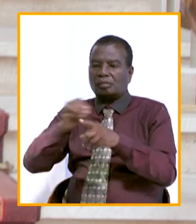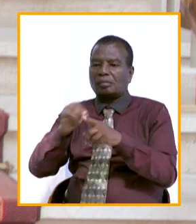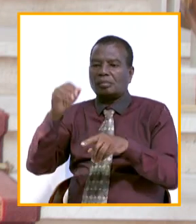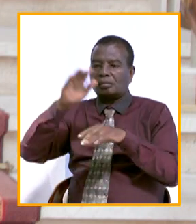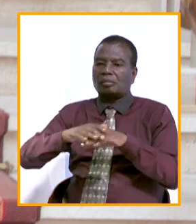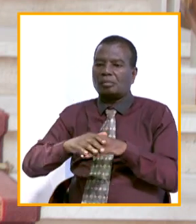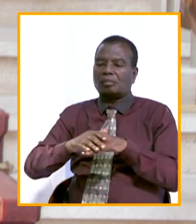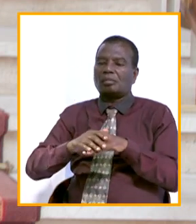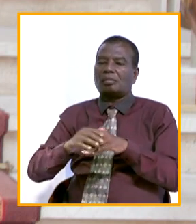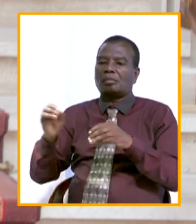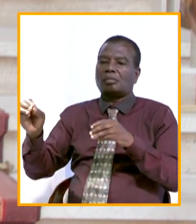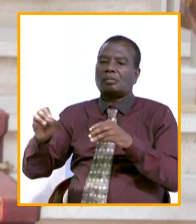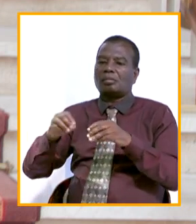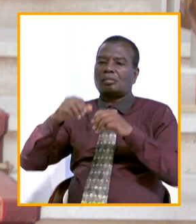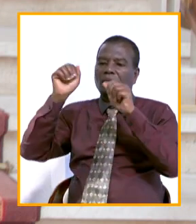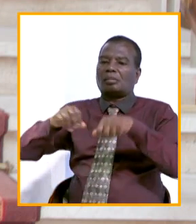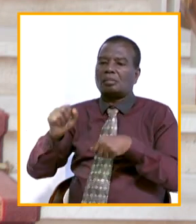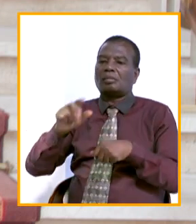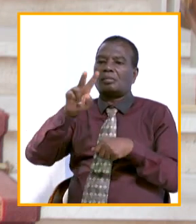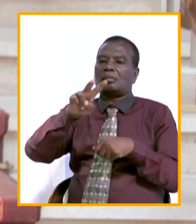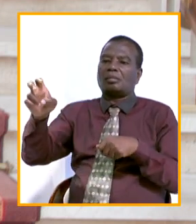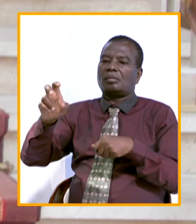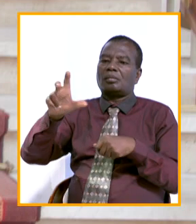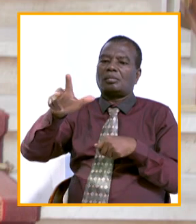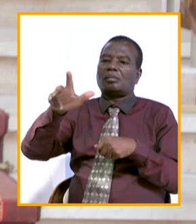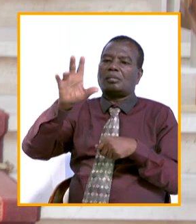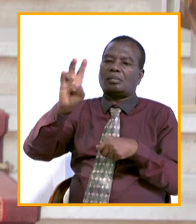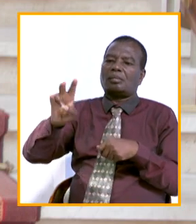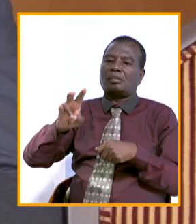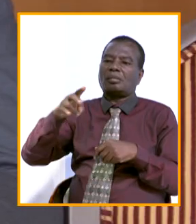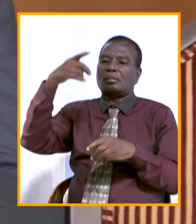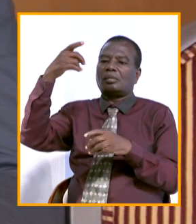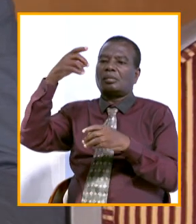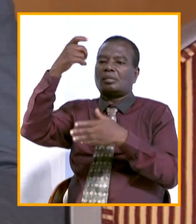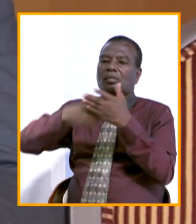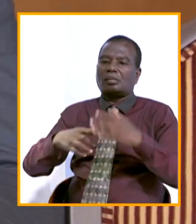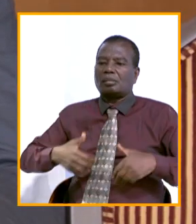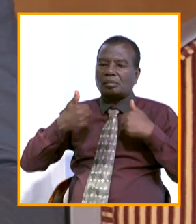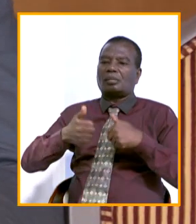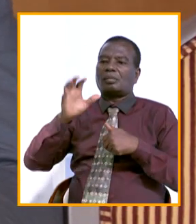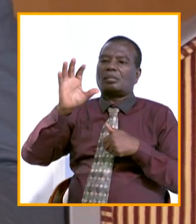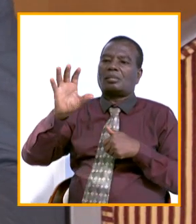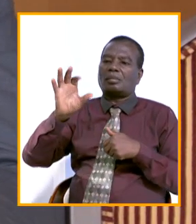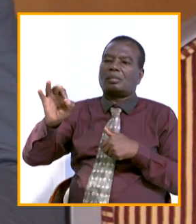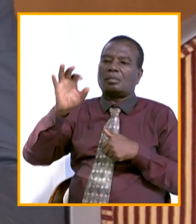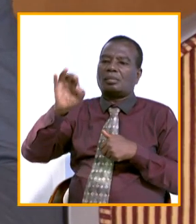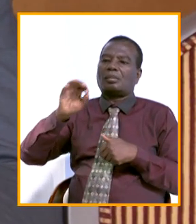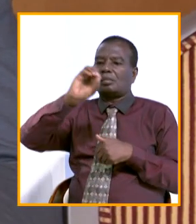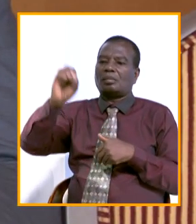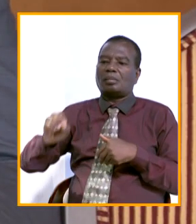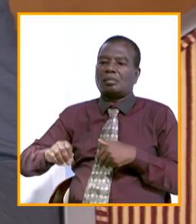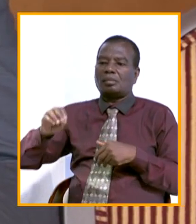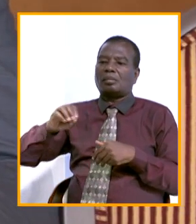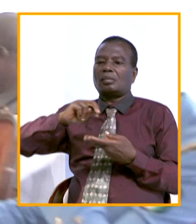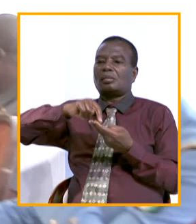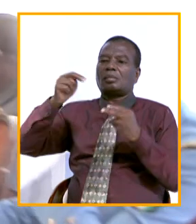capacité de 237. Le taux de guérison est d'environ 99%. Le